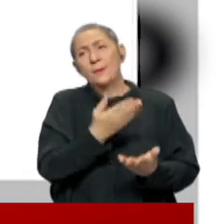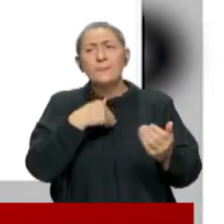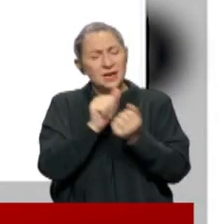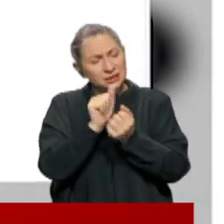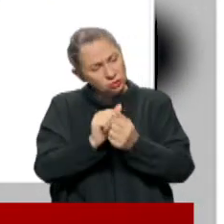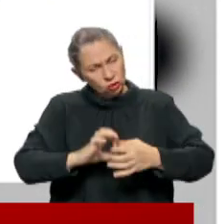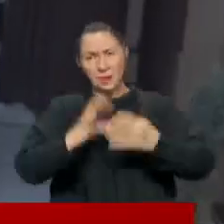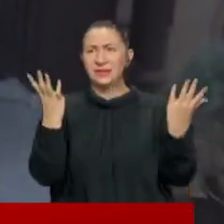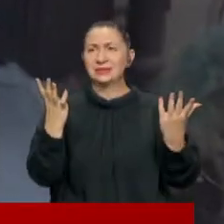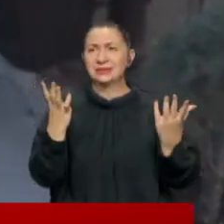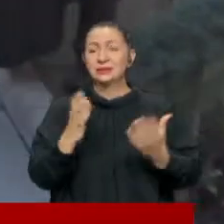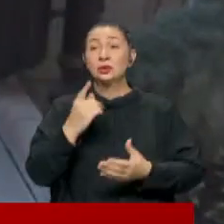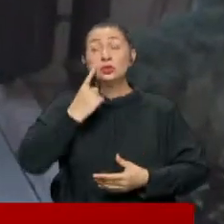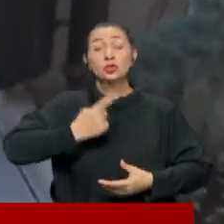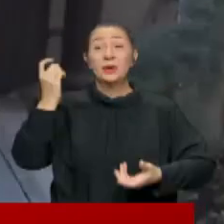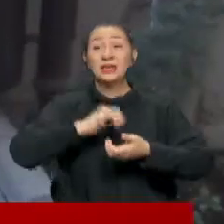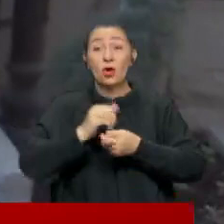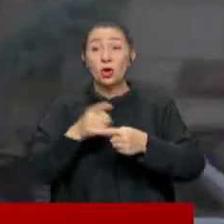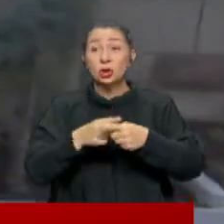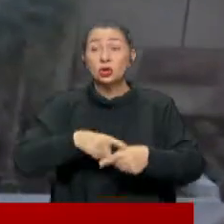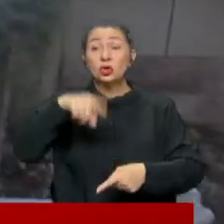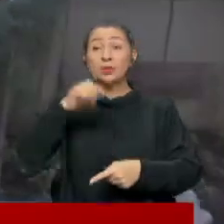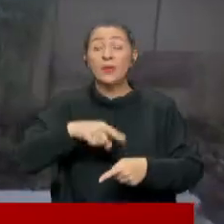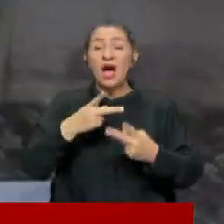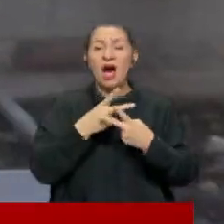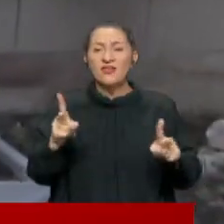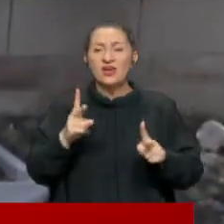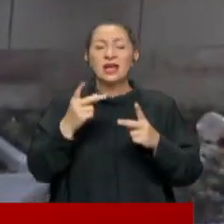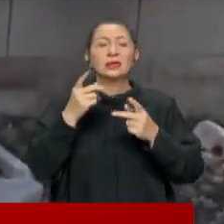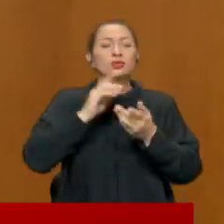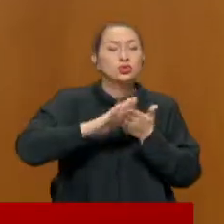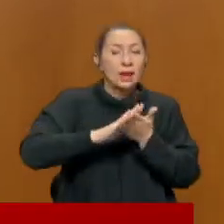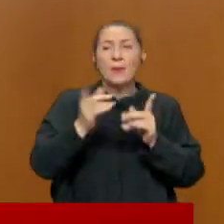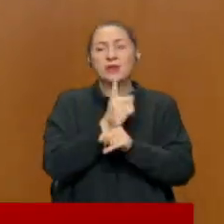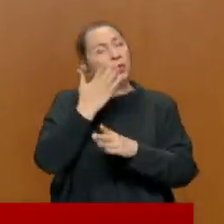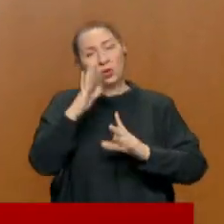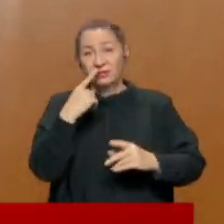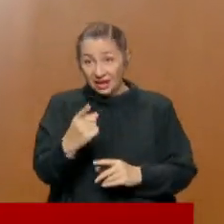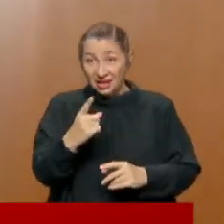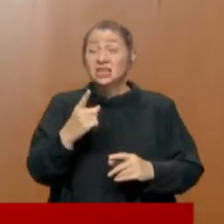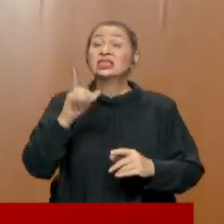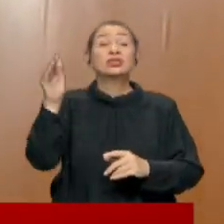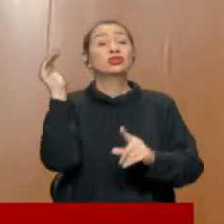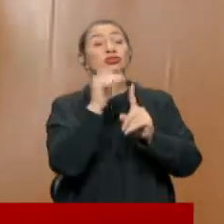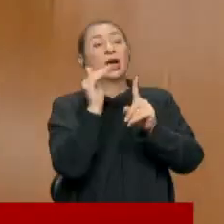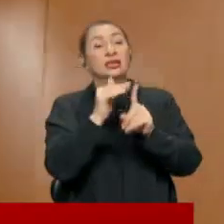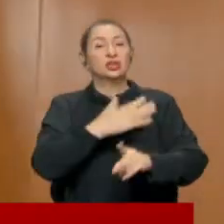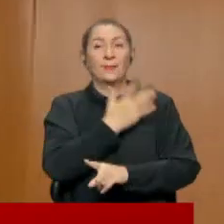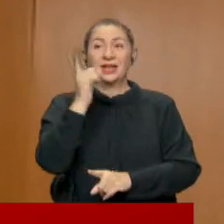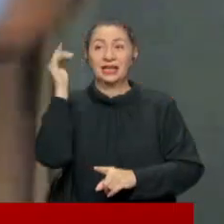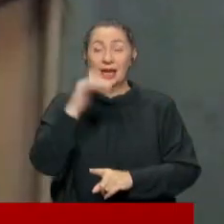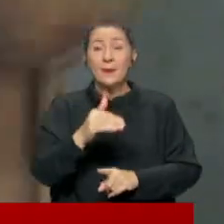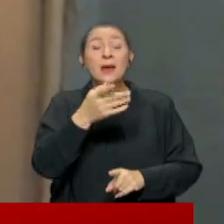birlikte çözebiliriz Cumhur ittifakı ortakları kendimize af ya da infaz düzenlemesi yok derken Çağrı CHP liderinden